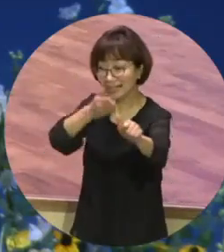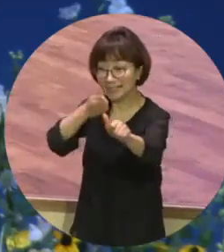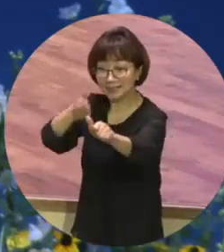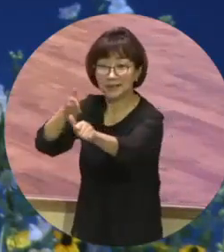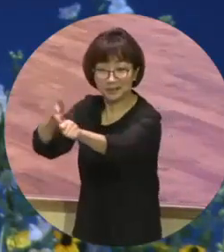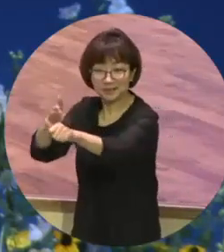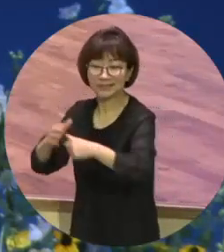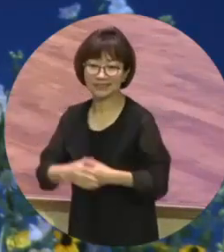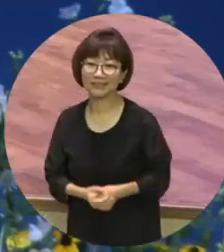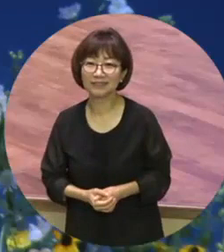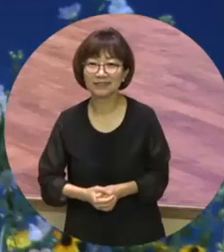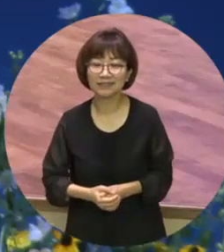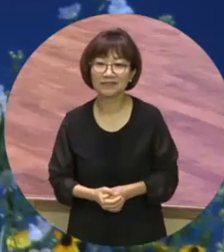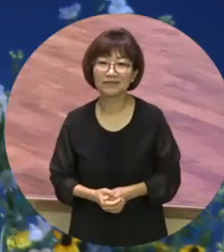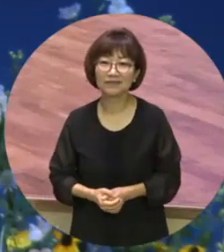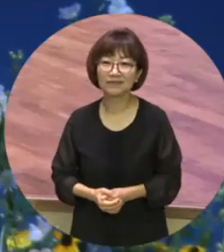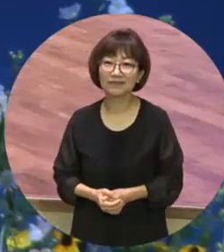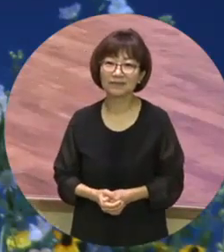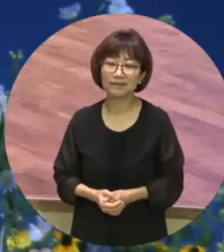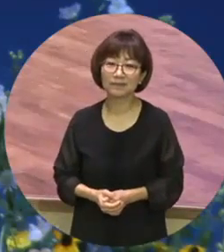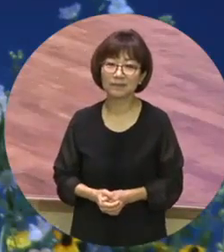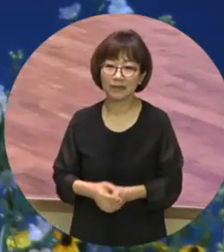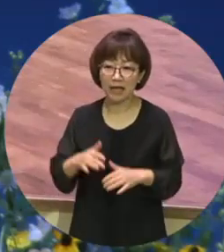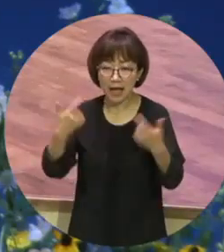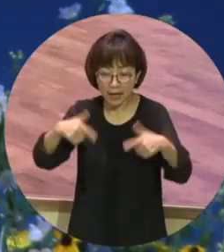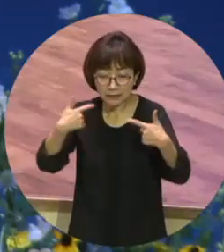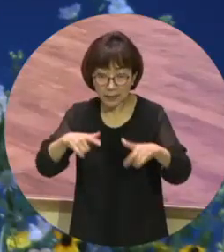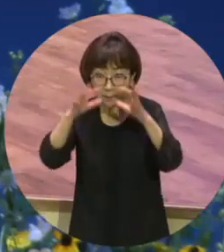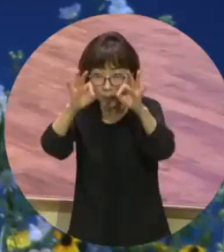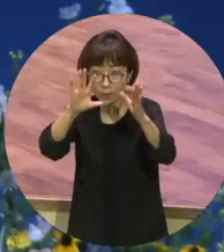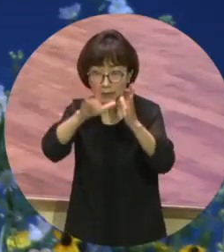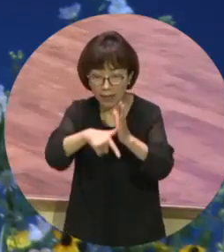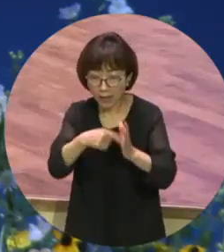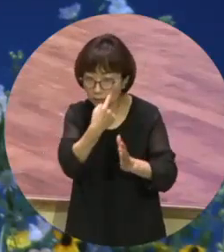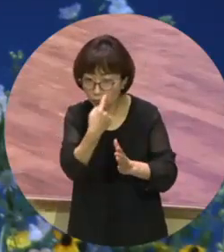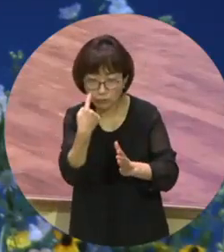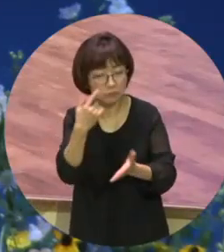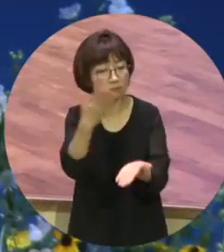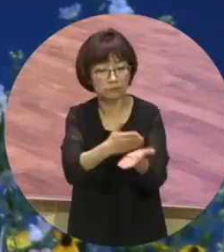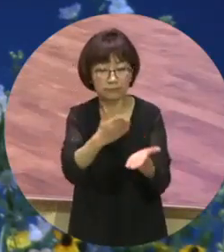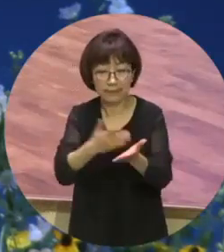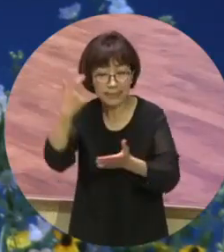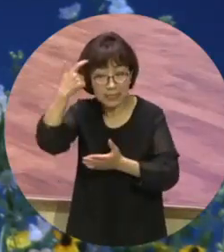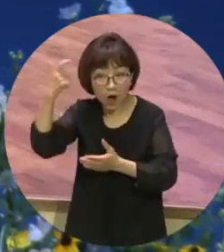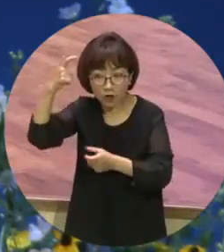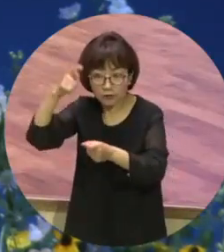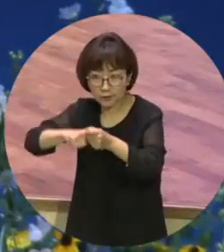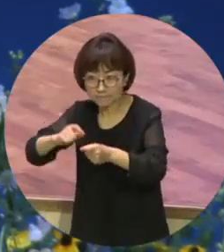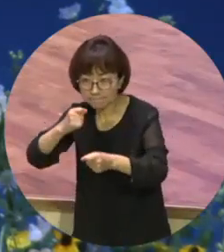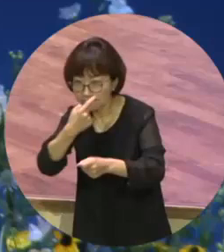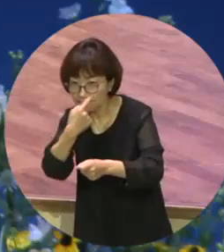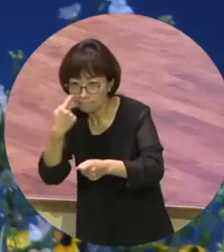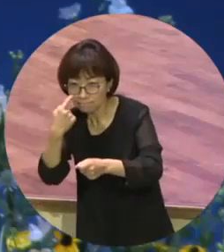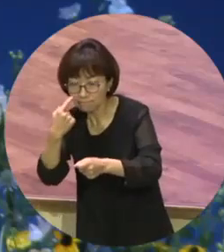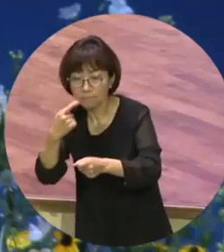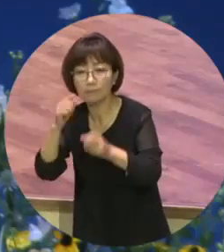영향력 있는 여러분들, 모든 걸 영적으로 해석하시기 바랍니다. 언약 놓치고 누가 계산할지